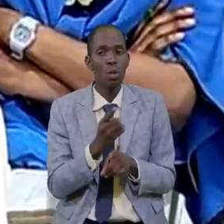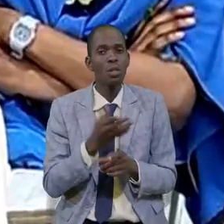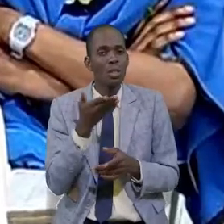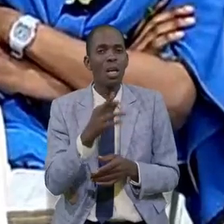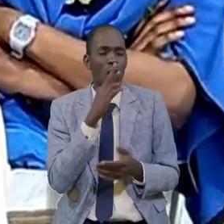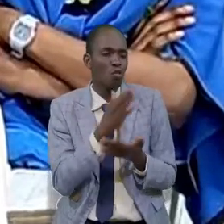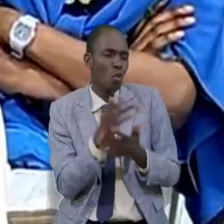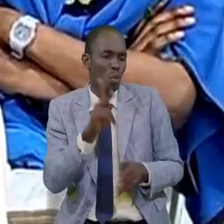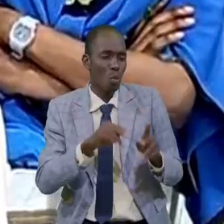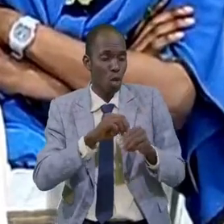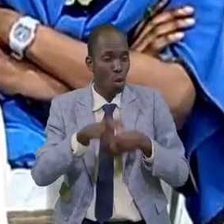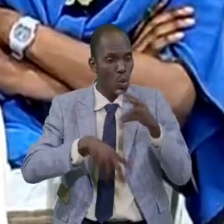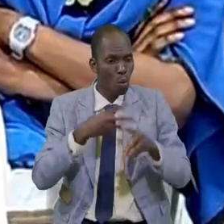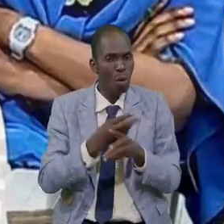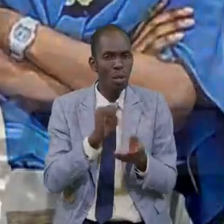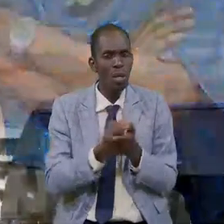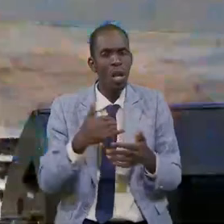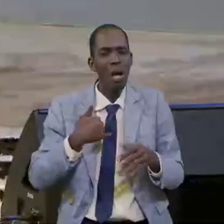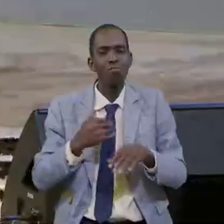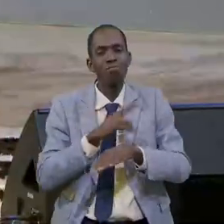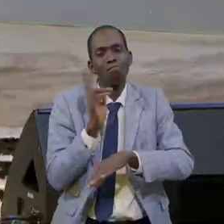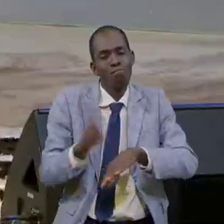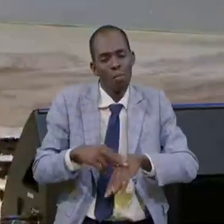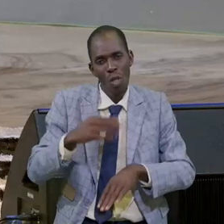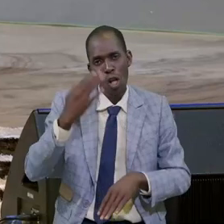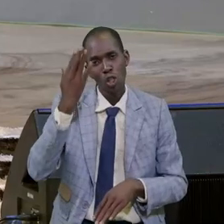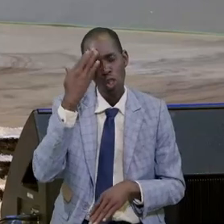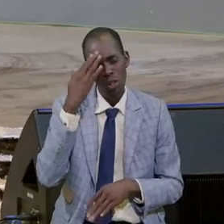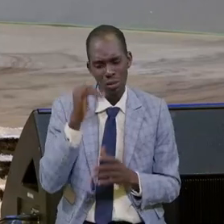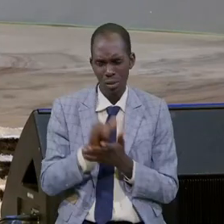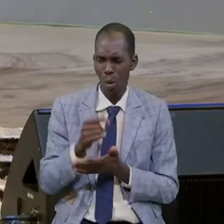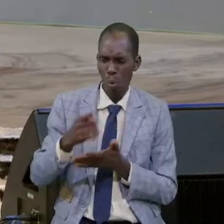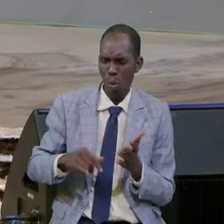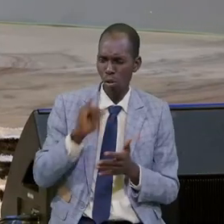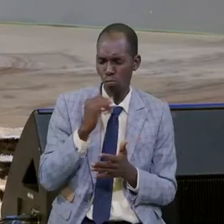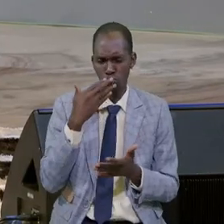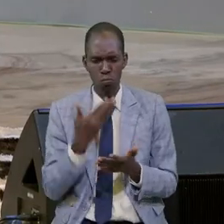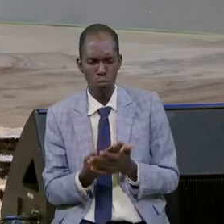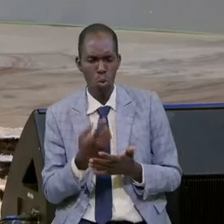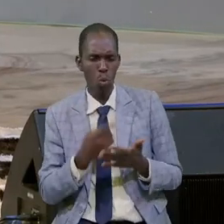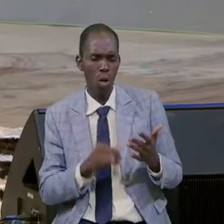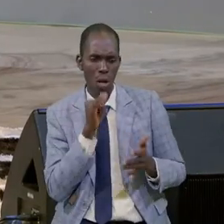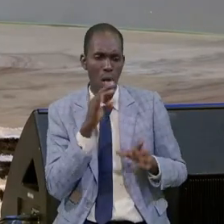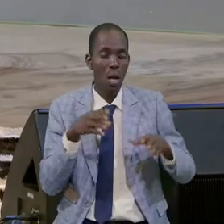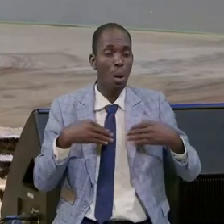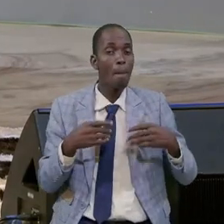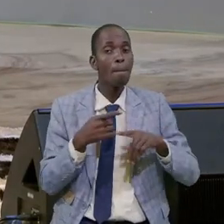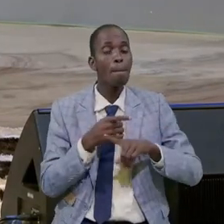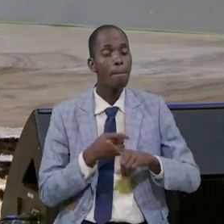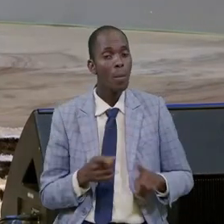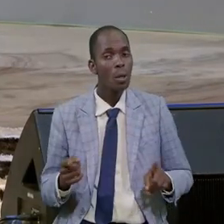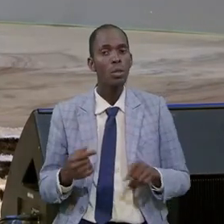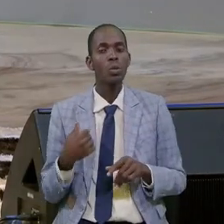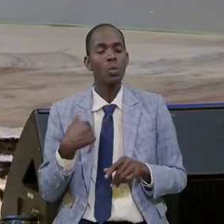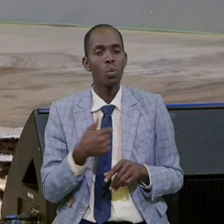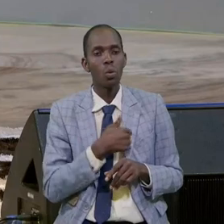païens qui ont cette connaissance commune de ce qui est mauvais, ce qui est mauvais ou bon dans notre vie.